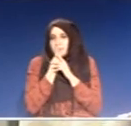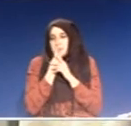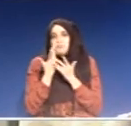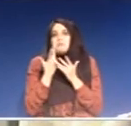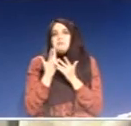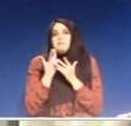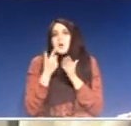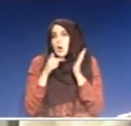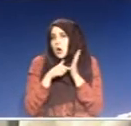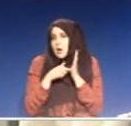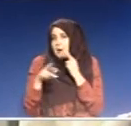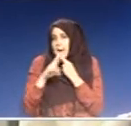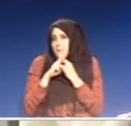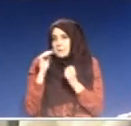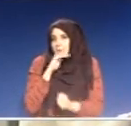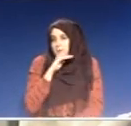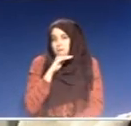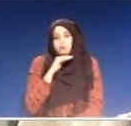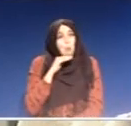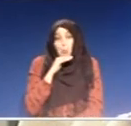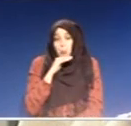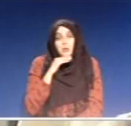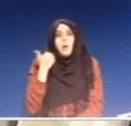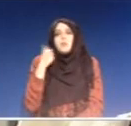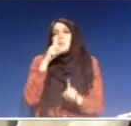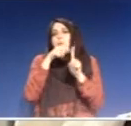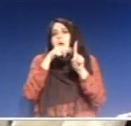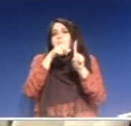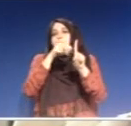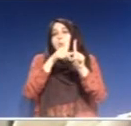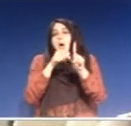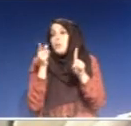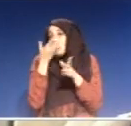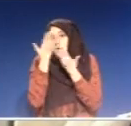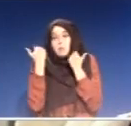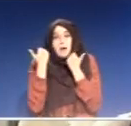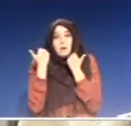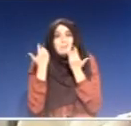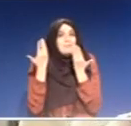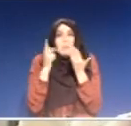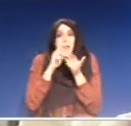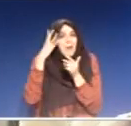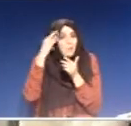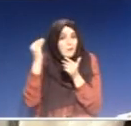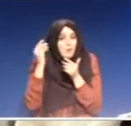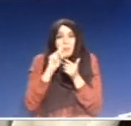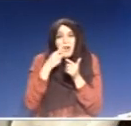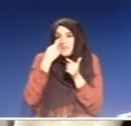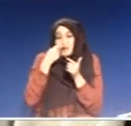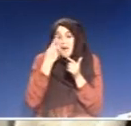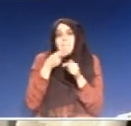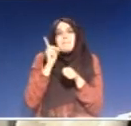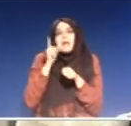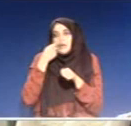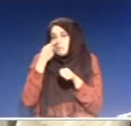الخبر؟ يعني ممكن يبقى شهور وشهور يطول، لأنه ليس خبيرا، ليس مختصا، ليس مختصا. نعم. أما الخبير